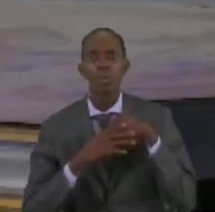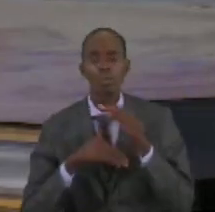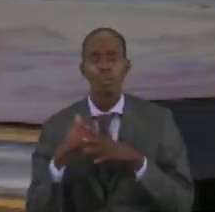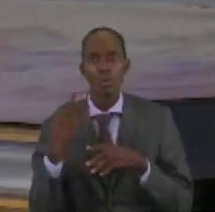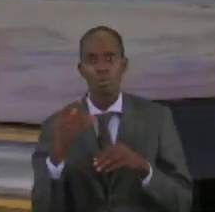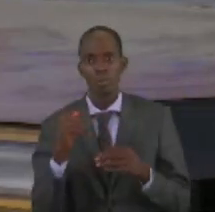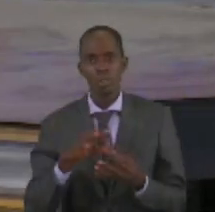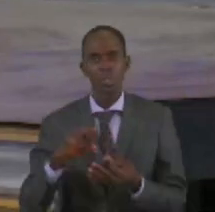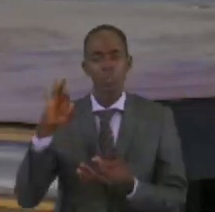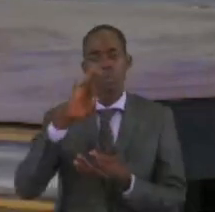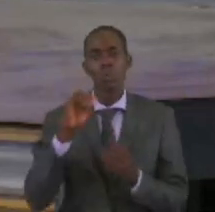la consolation de l'esprit,